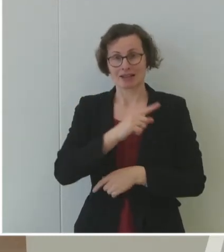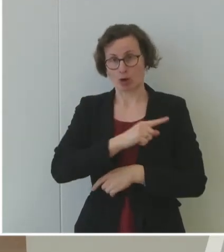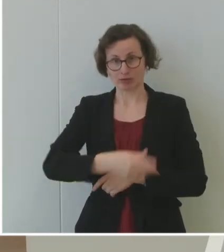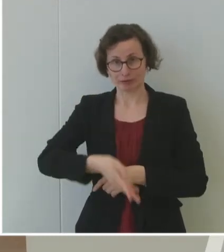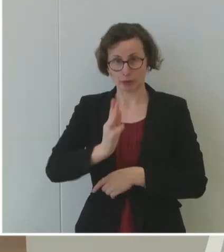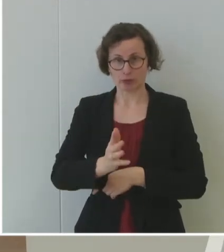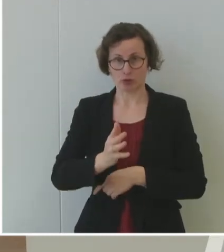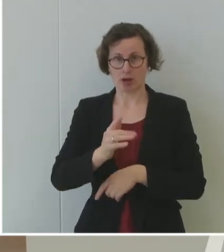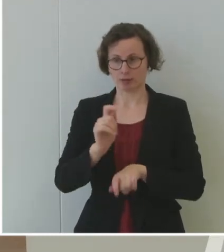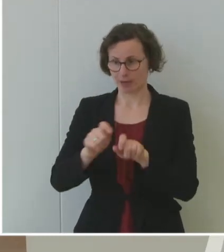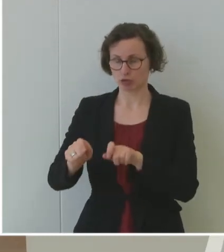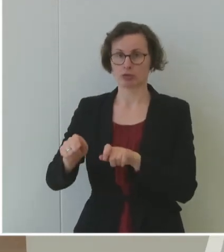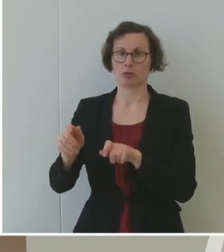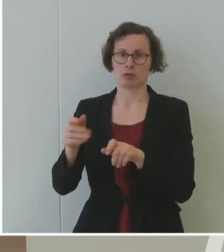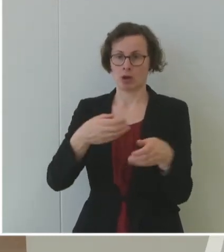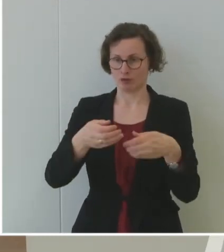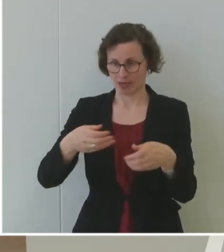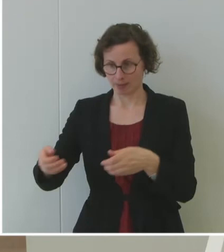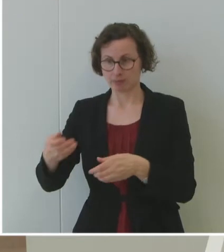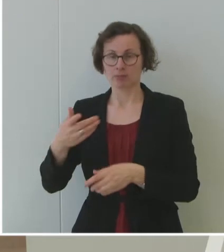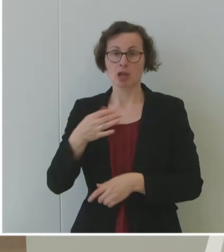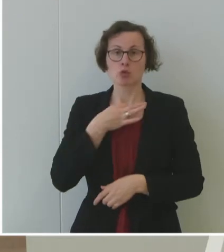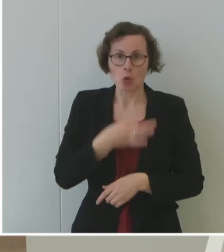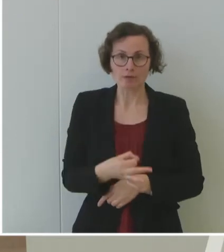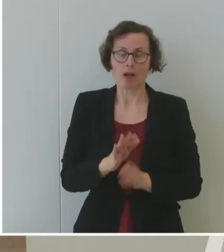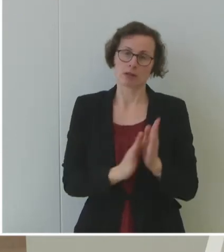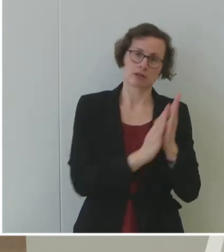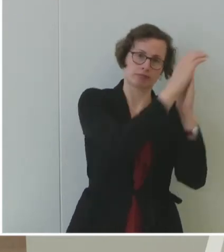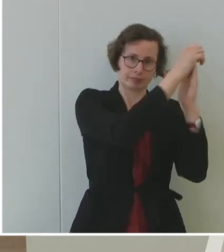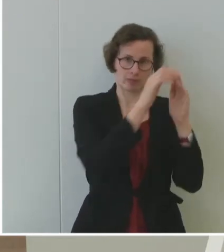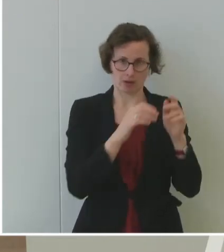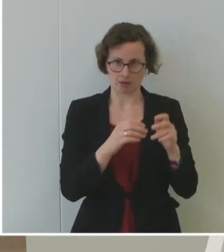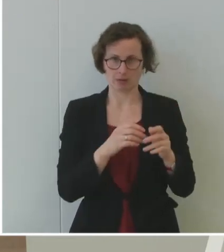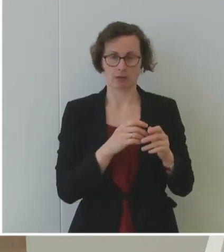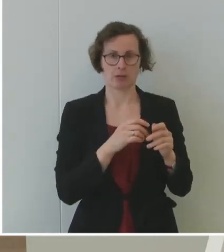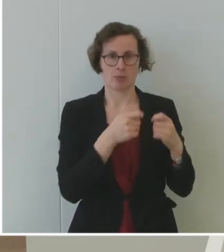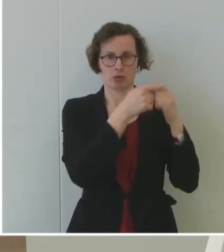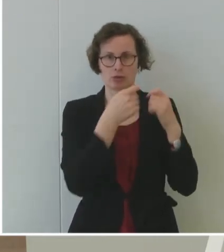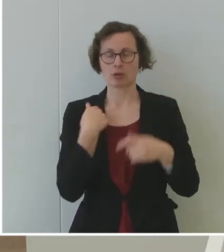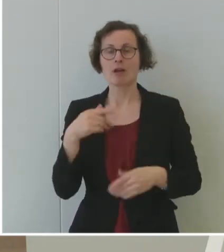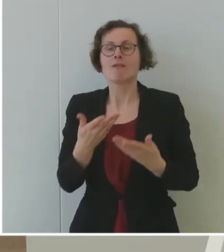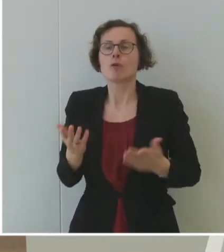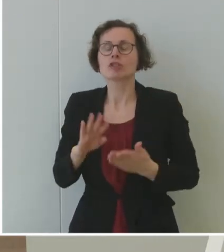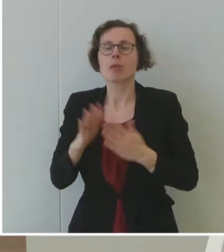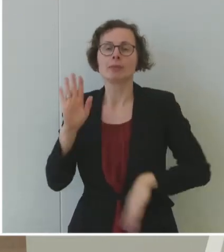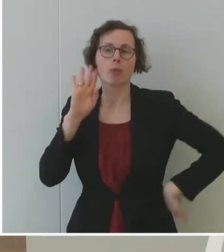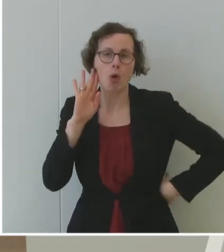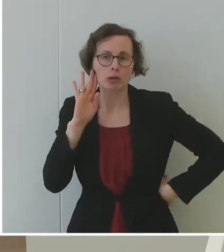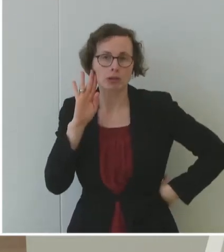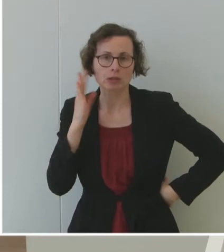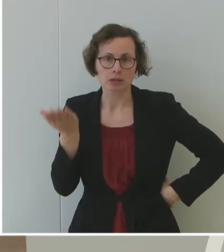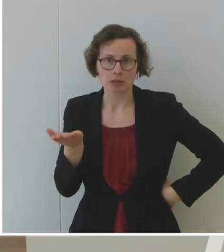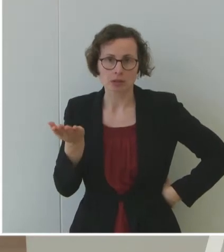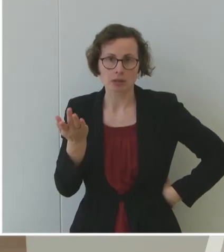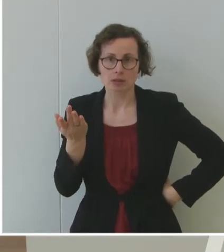Menschen aufnehmen, notfalls in Eigenregie. Wo ist Brandenburg? Das Schweigen ist ohrenbetäubend. Und wenn es, um